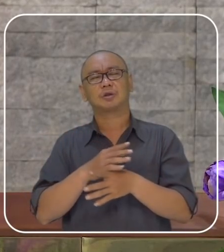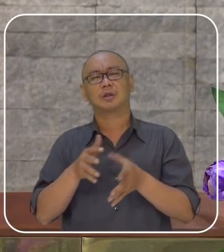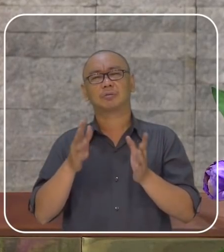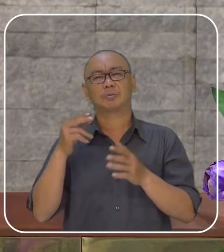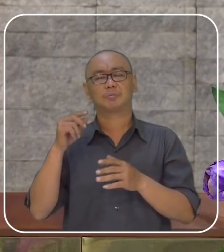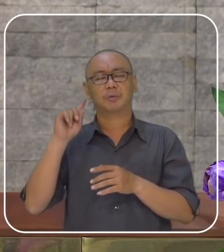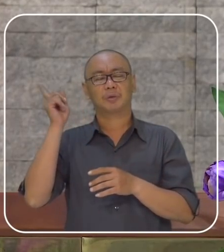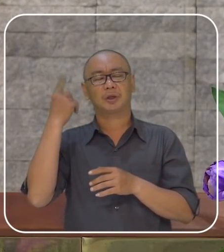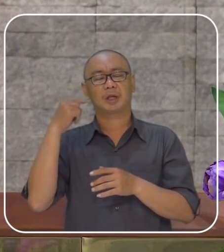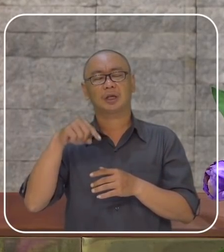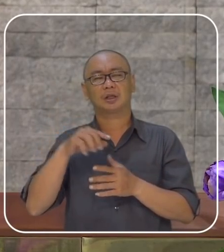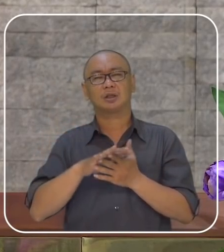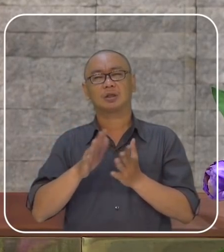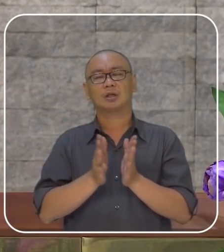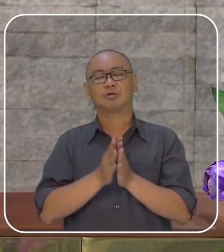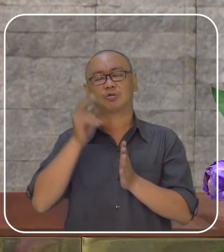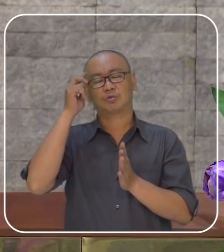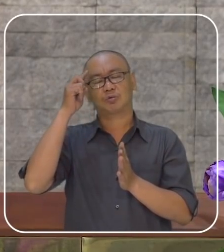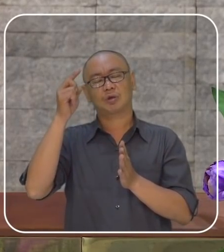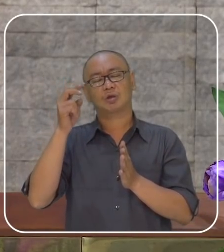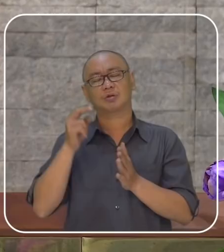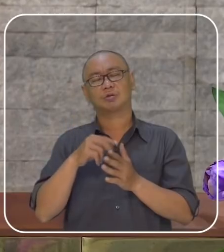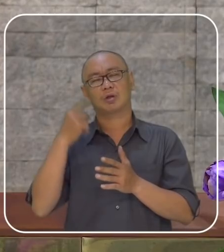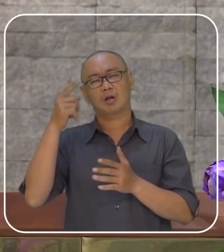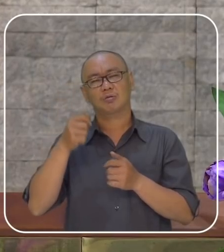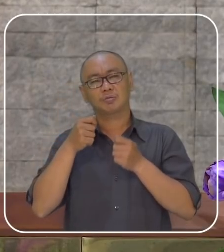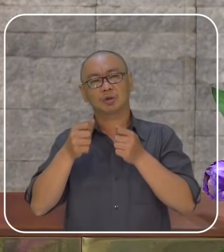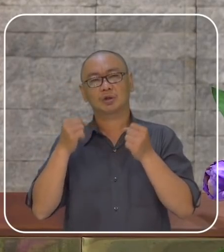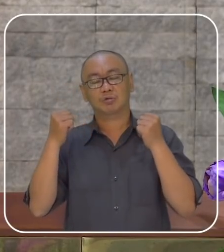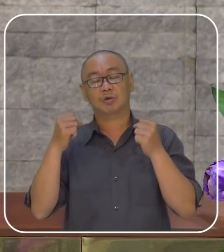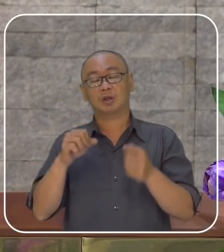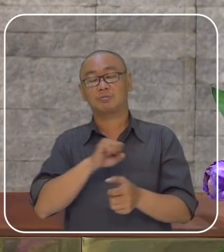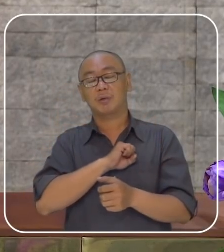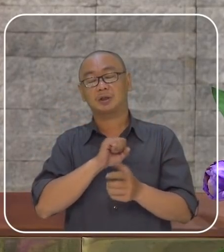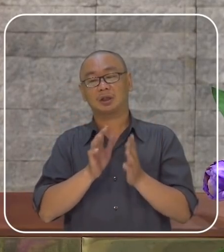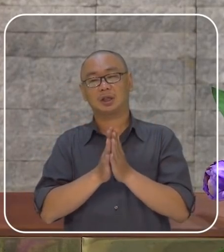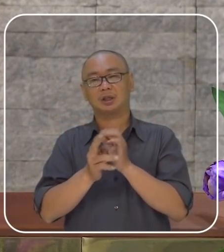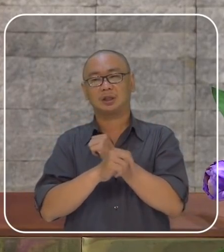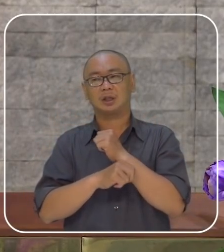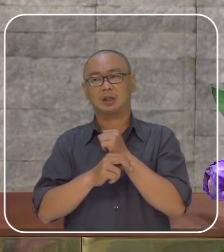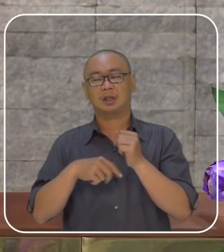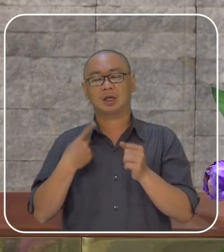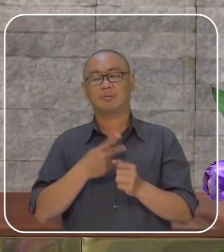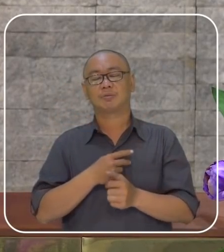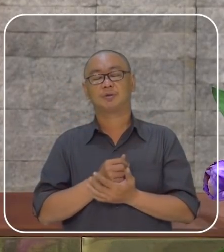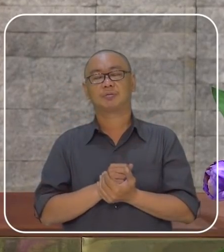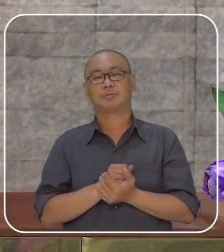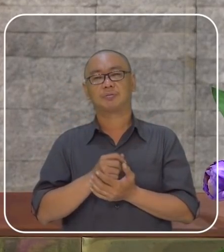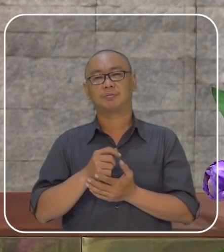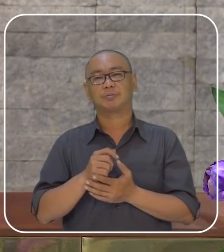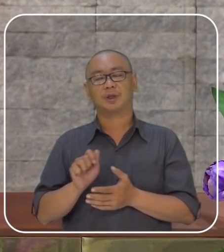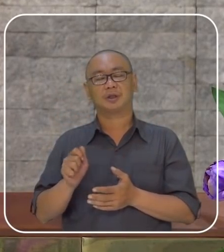Tuhan selalu memberikan kekuatan kepada para pemimpin bangsa dan negara kami, Presiden Jokowi beserta